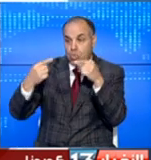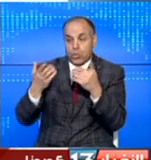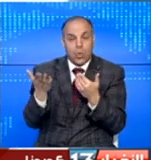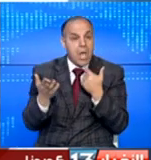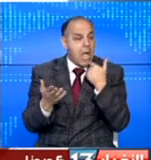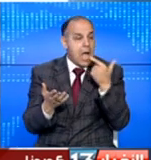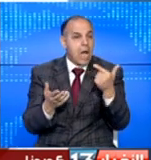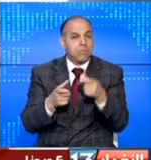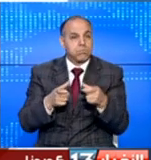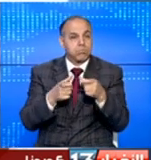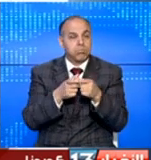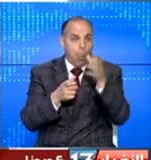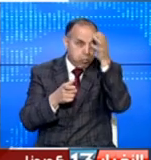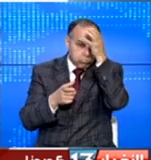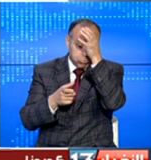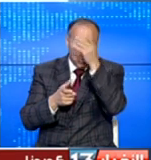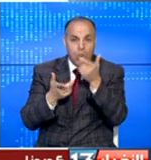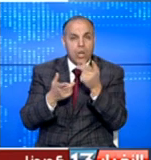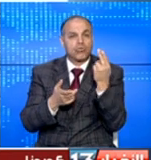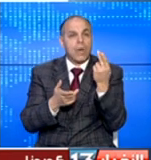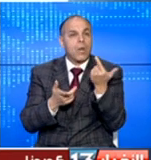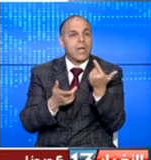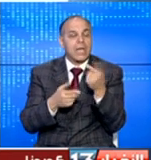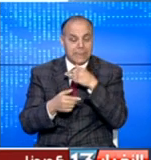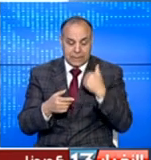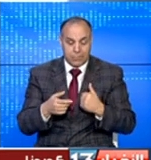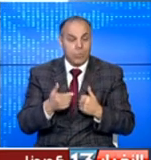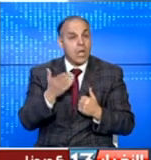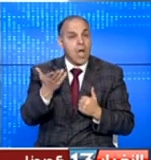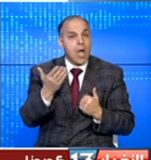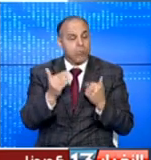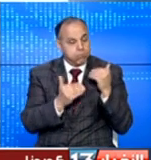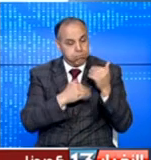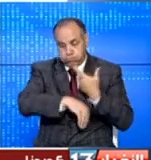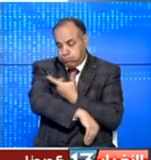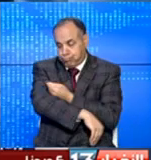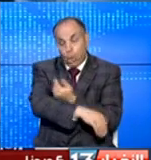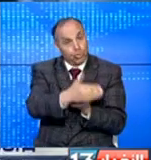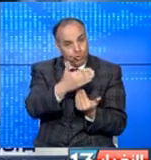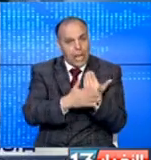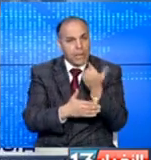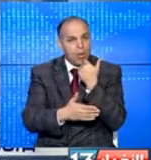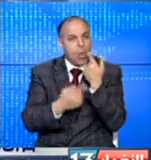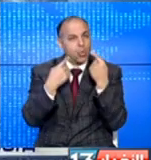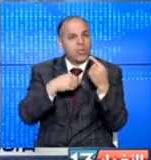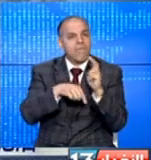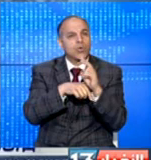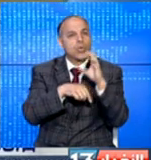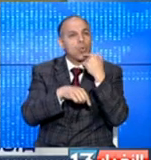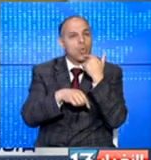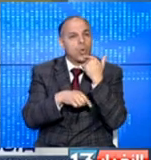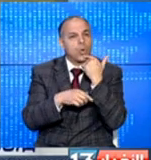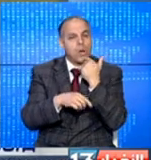فقد أعلن فريق من العلماء تابع لجامعة تيانجين الصينية عن تطوير لقاح جديد واعد ضد فيروس كورونا الجديد